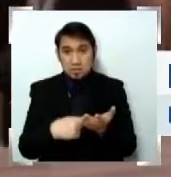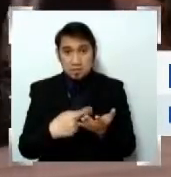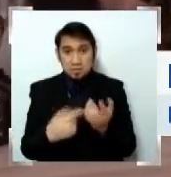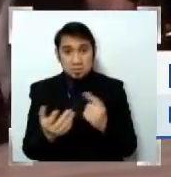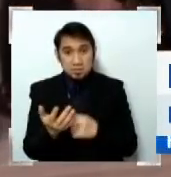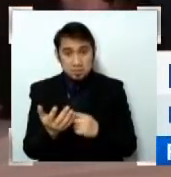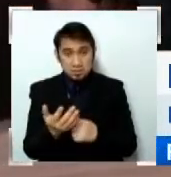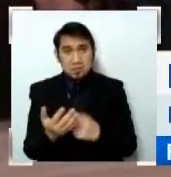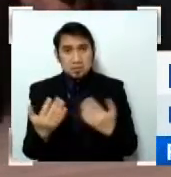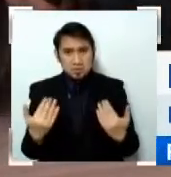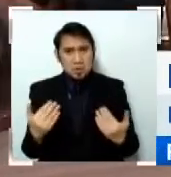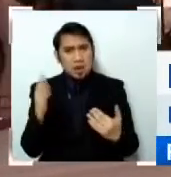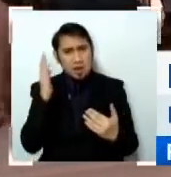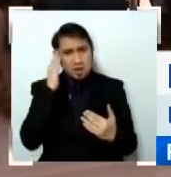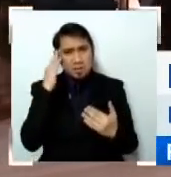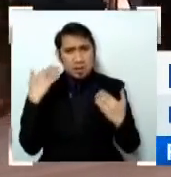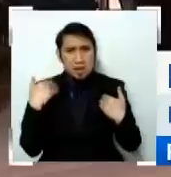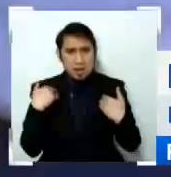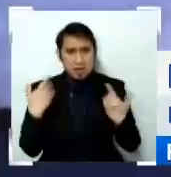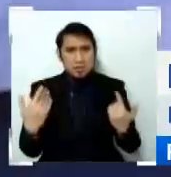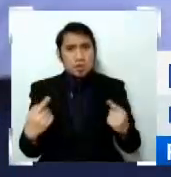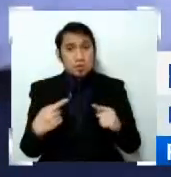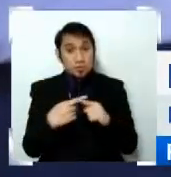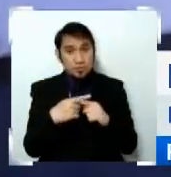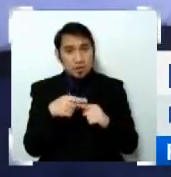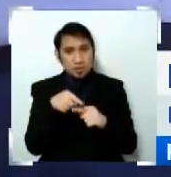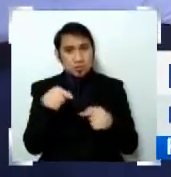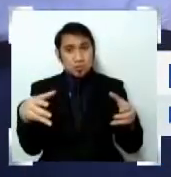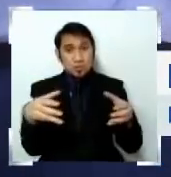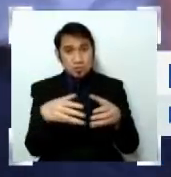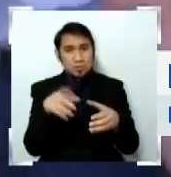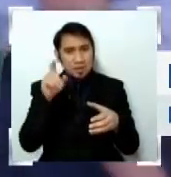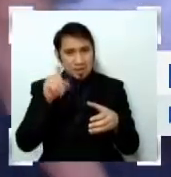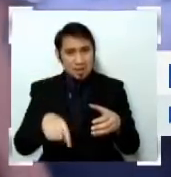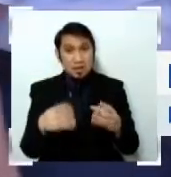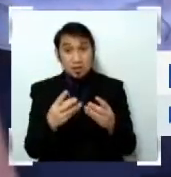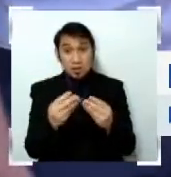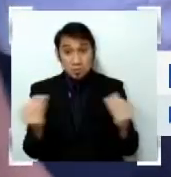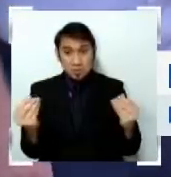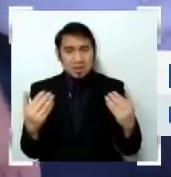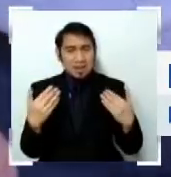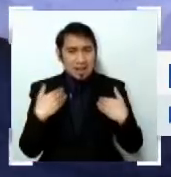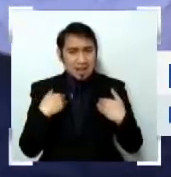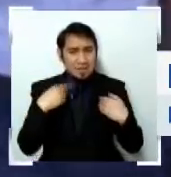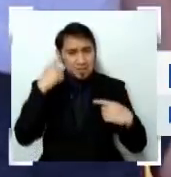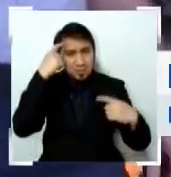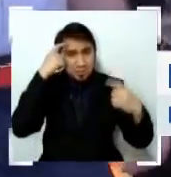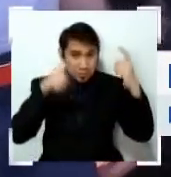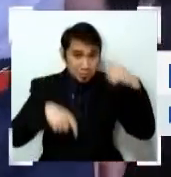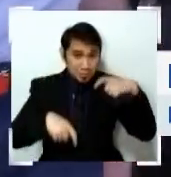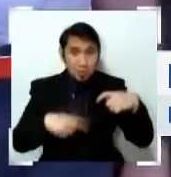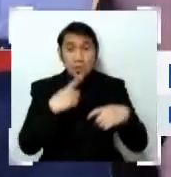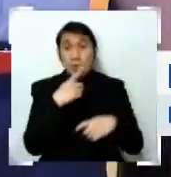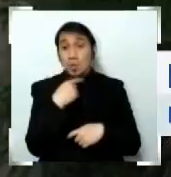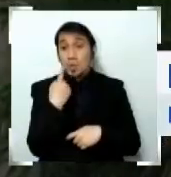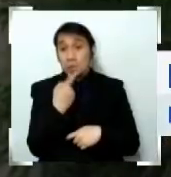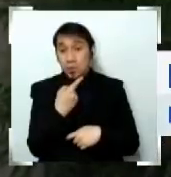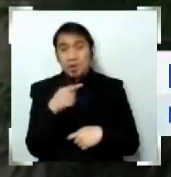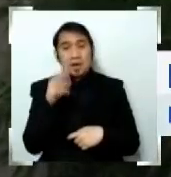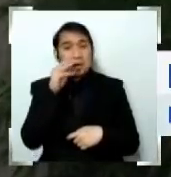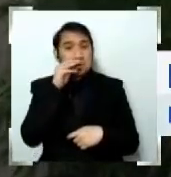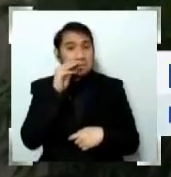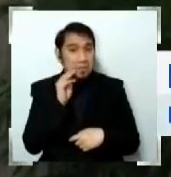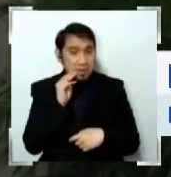hanay na kailangan daw resolbahin. Bago nito, nagkaroon ng hindi pagkakaunawaan sina PDP Laban President at Senator Manny Pacquiao